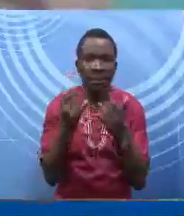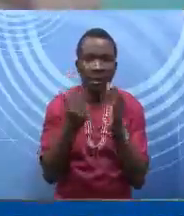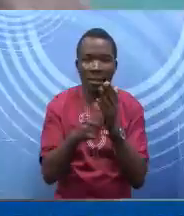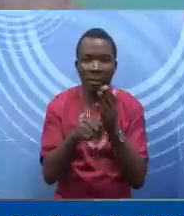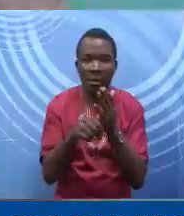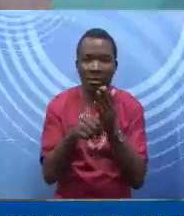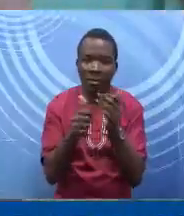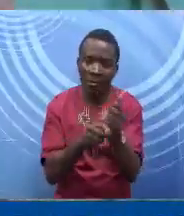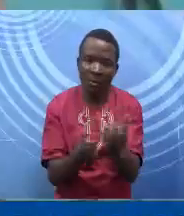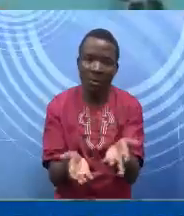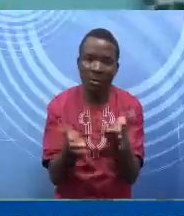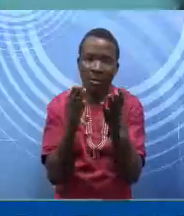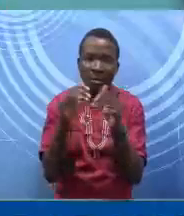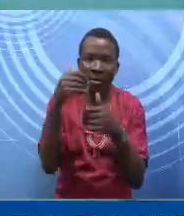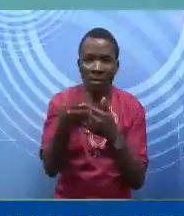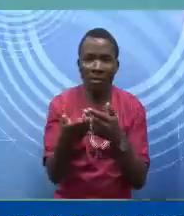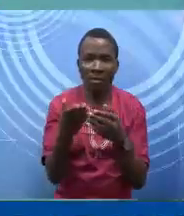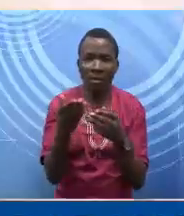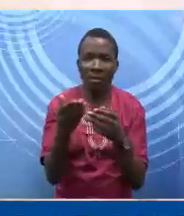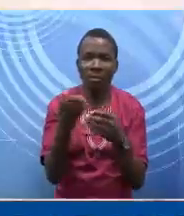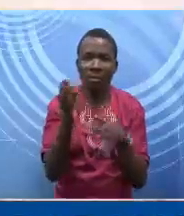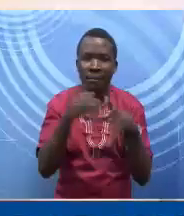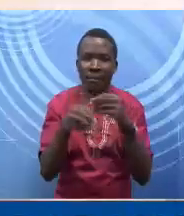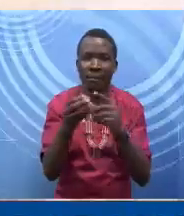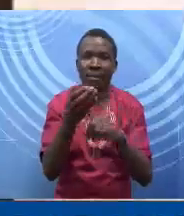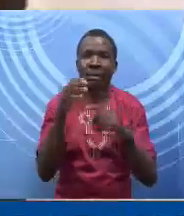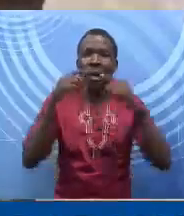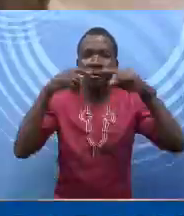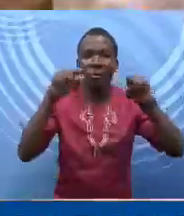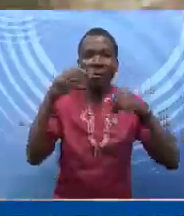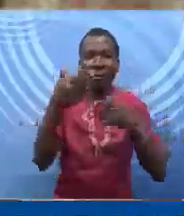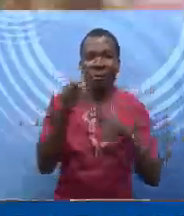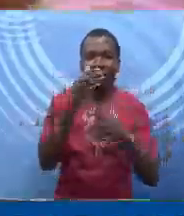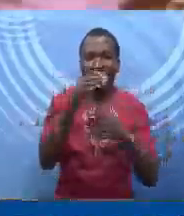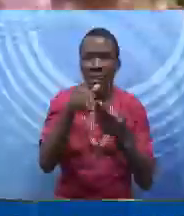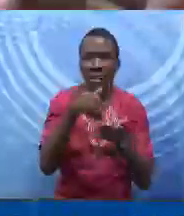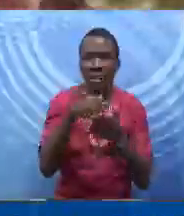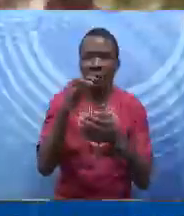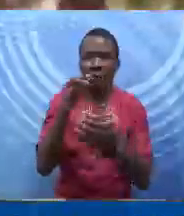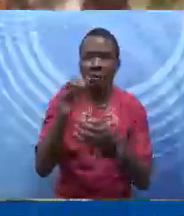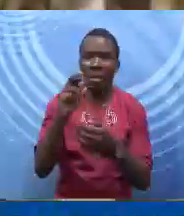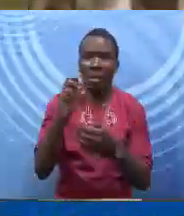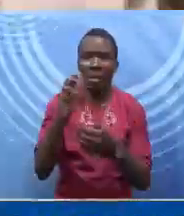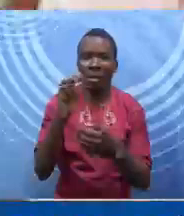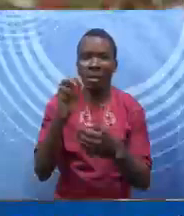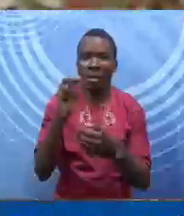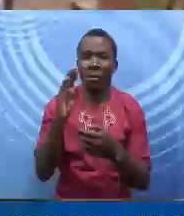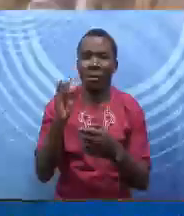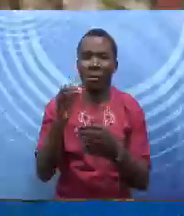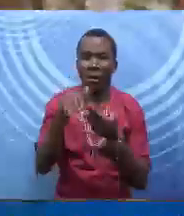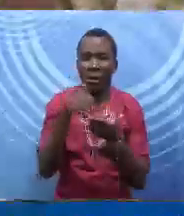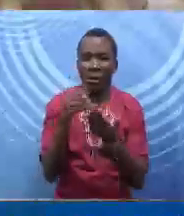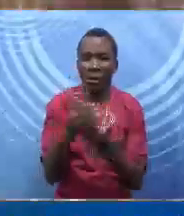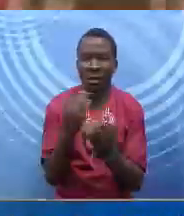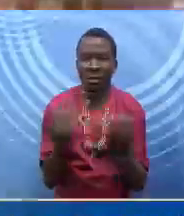kirakurikiranwa turabikurikirana hanyuma ibizavamo tugatangaza. Ikigo Centre Marembo mu busanzwe ni ikigo cyita ku bana